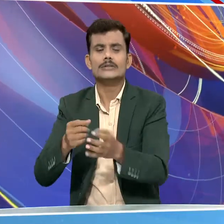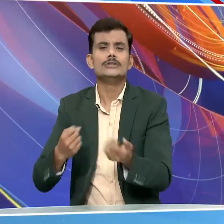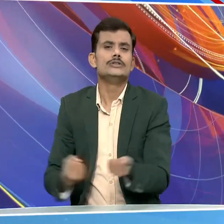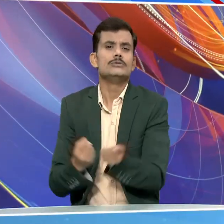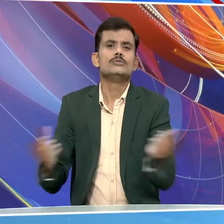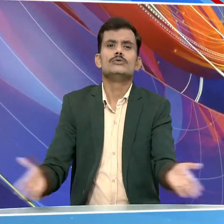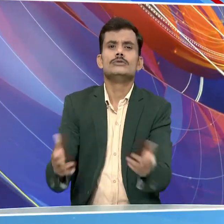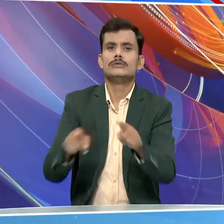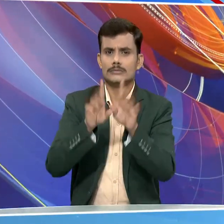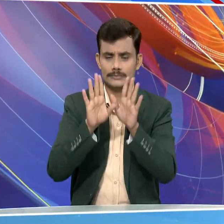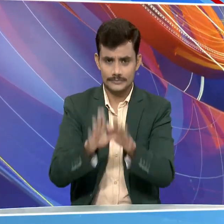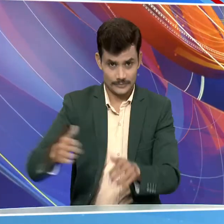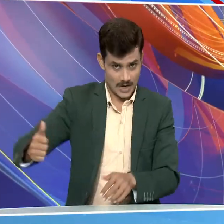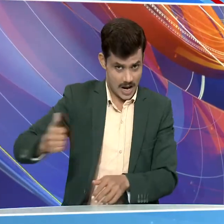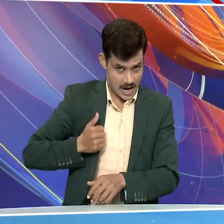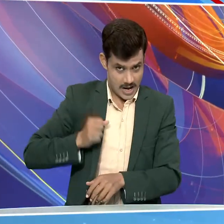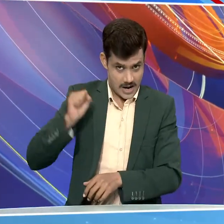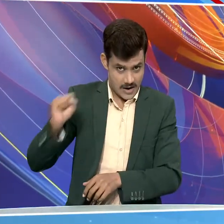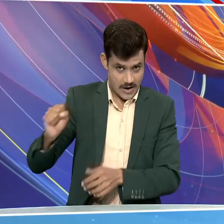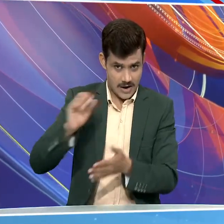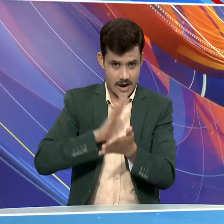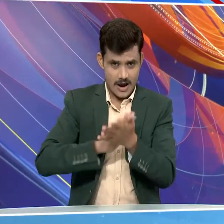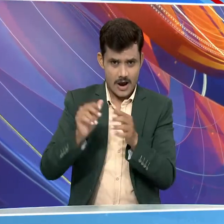allegations. कनाडा के हाउस ऑफ कॉमन्स में एक नाथ